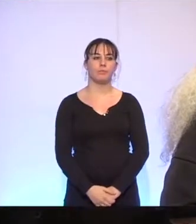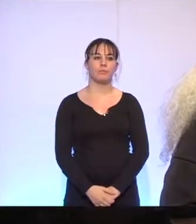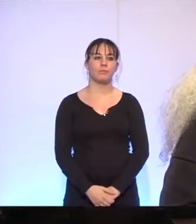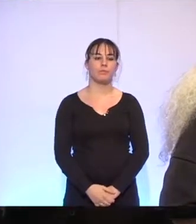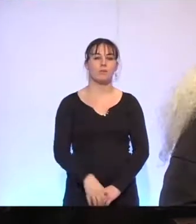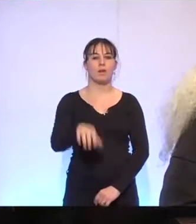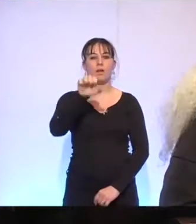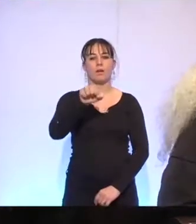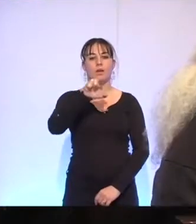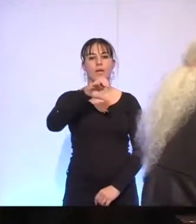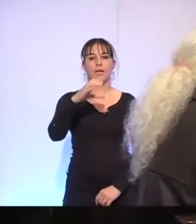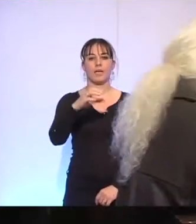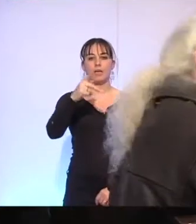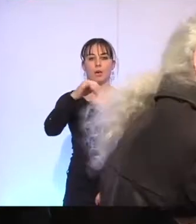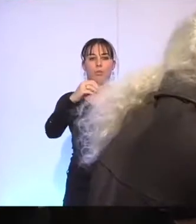Éric Piolle.